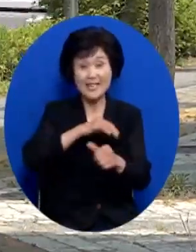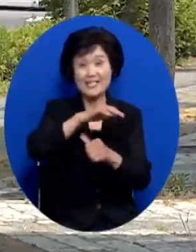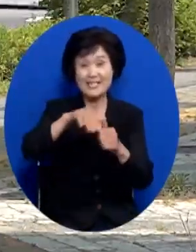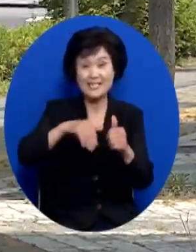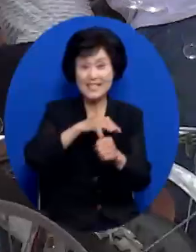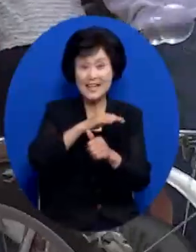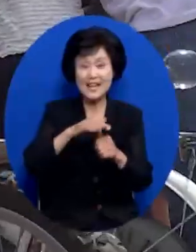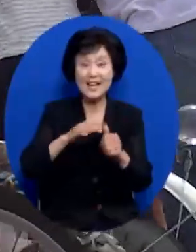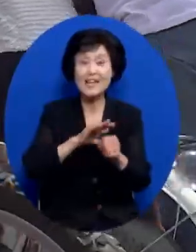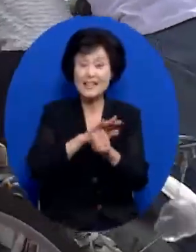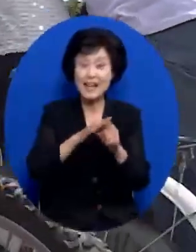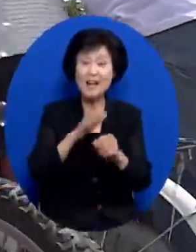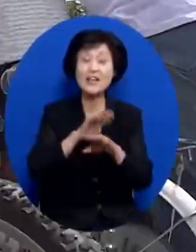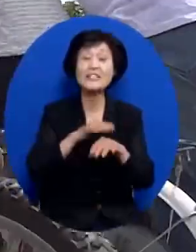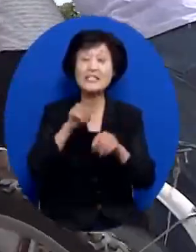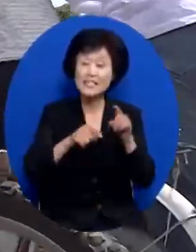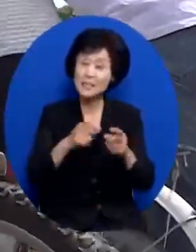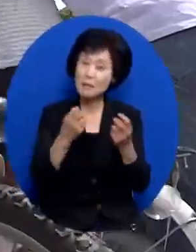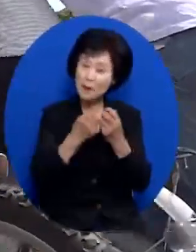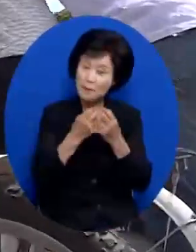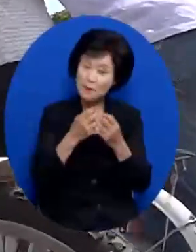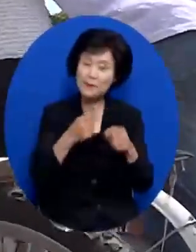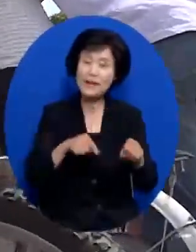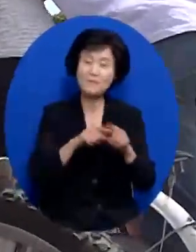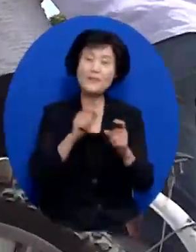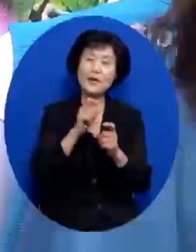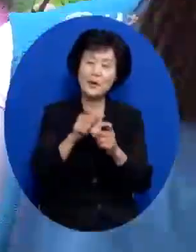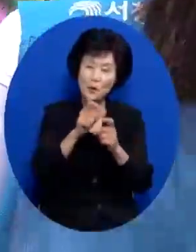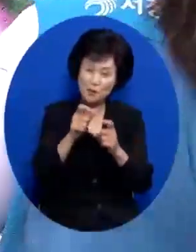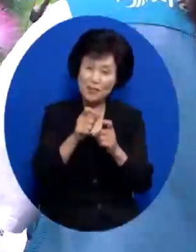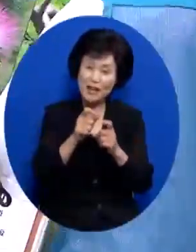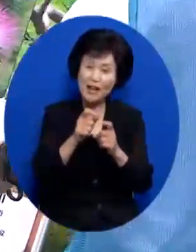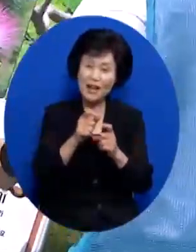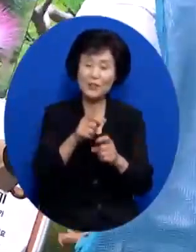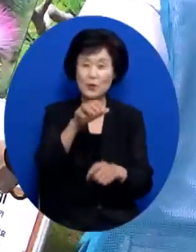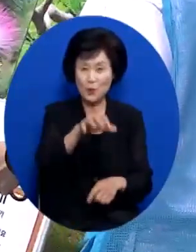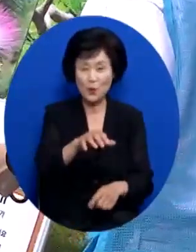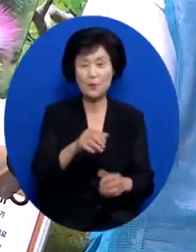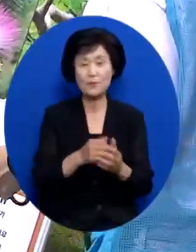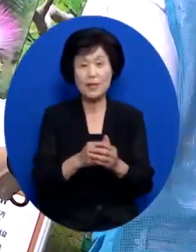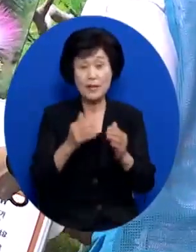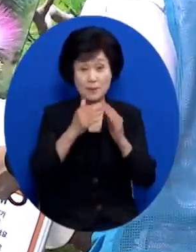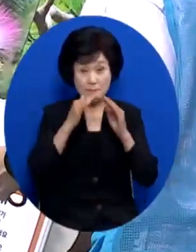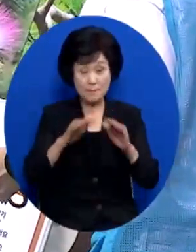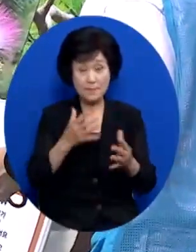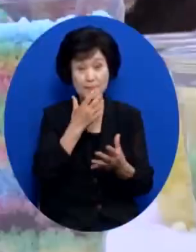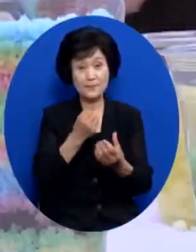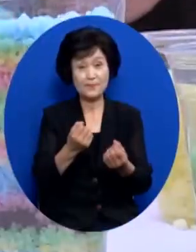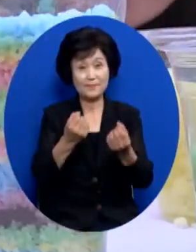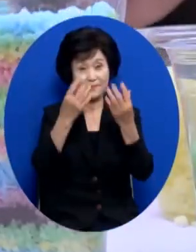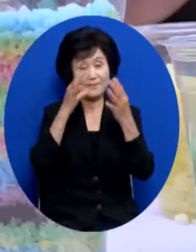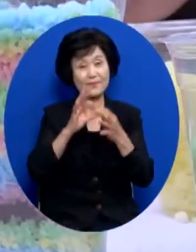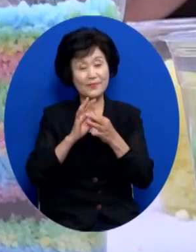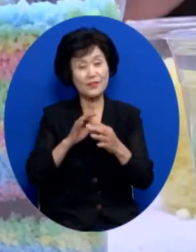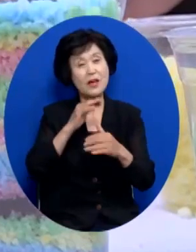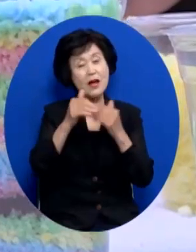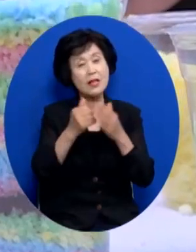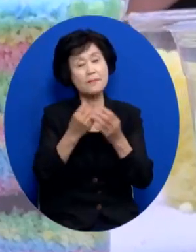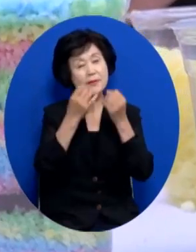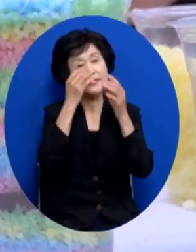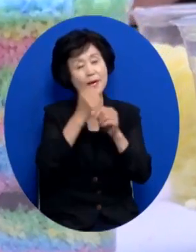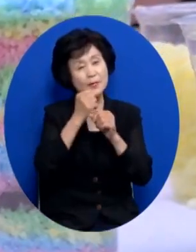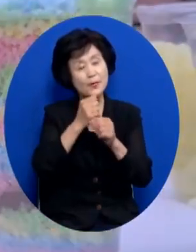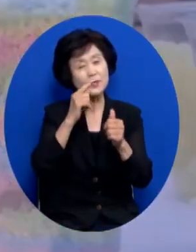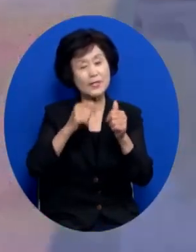방법을 고민하며 이웃들과 함께 나눈 현장. 영복교회가 마련한 마을 축제를 통해 하나님이 창조하신 자연